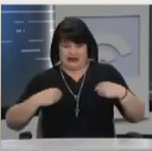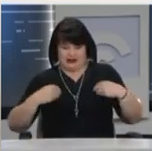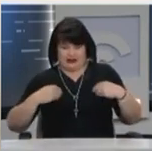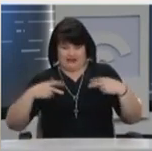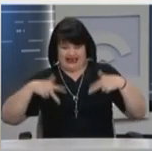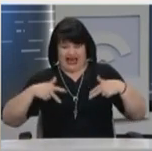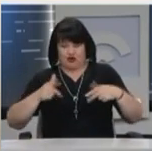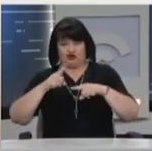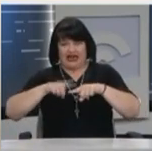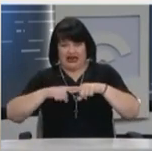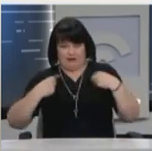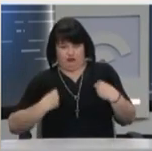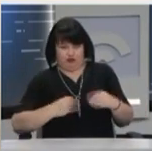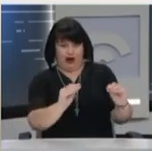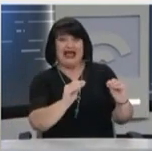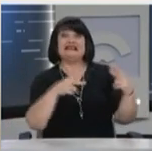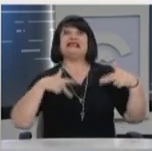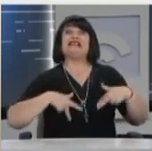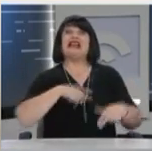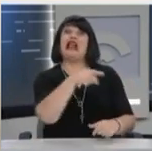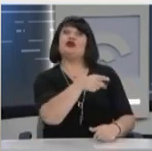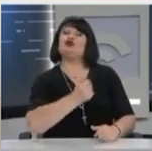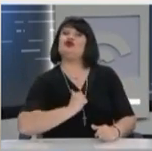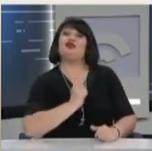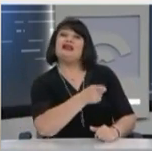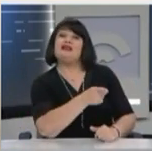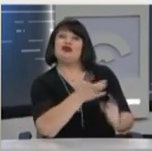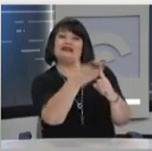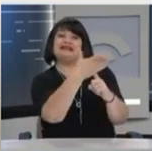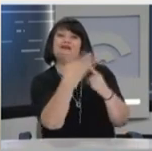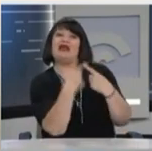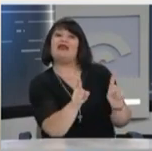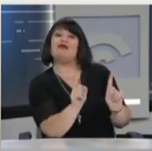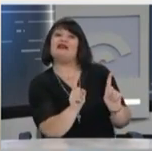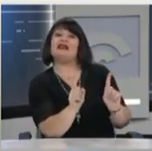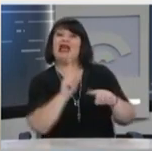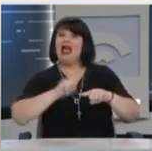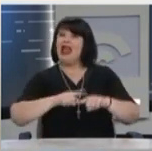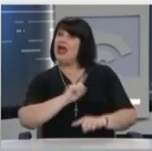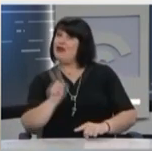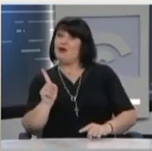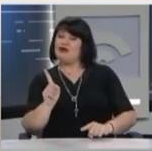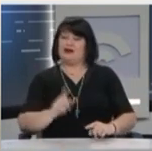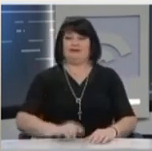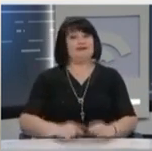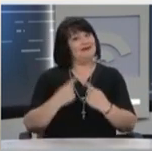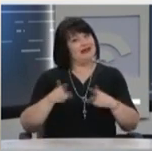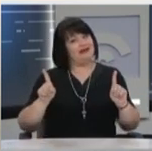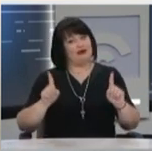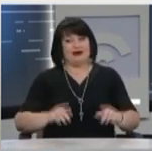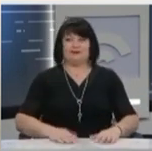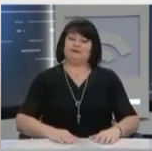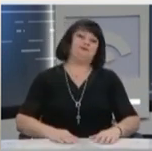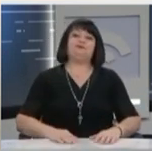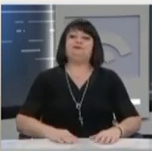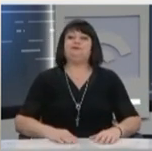κράτος και πάει πάλι στο κράτος. Αλλά με άλλη σημαία. Το ξέχασα. Δεν είναι ελληνική σημαία. Έχει μια διαφορά. Πάμε στο υπόλοιπο.